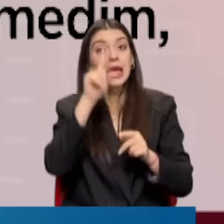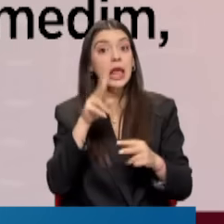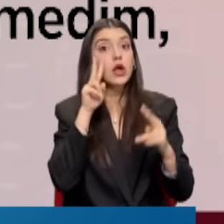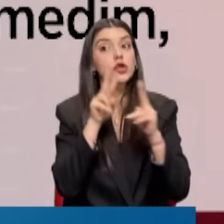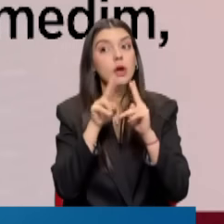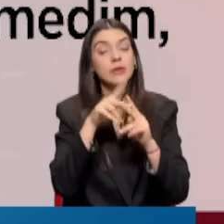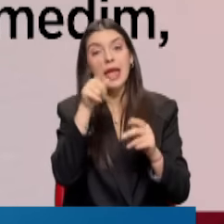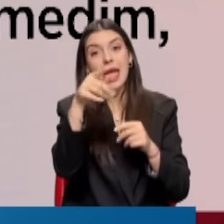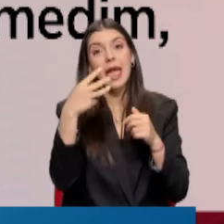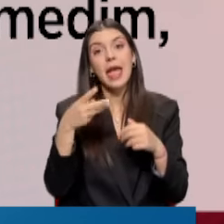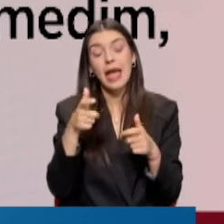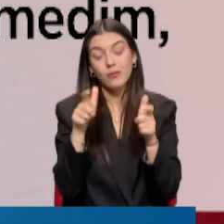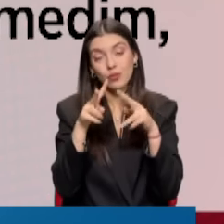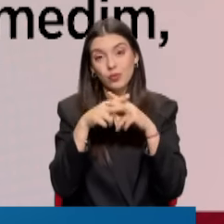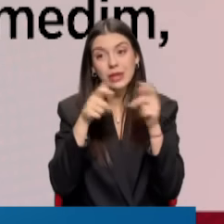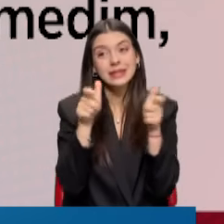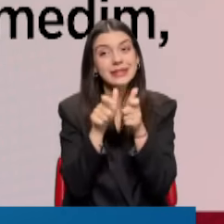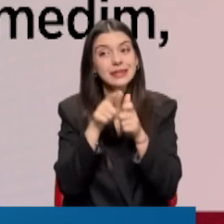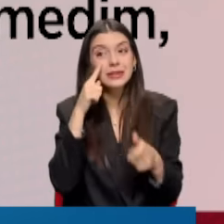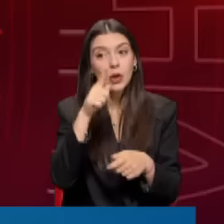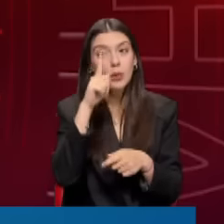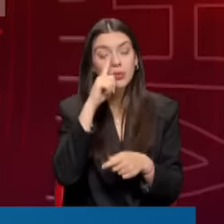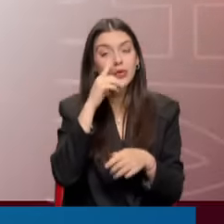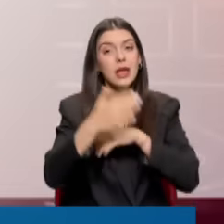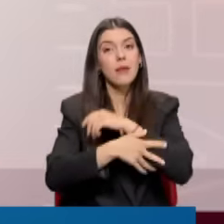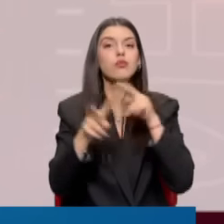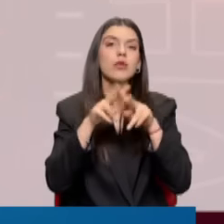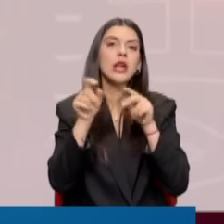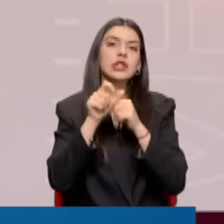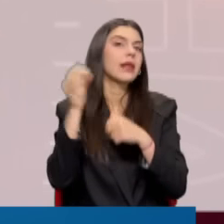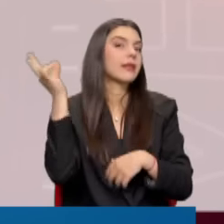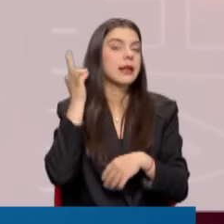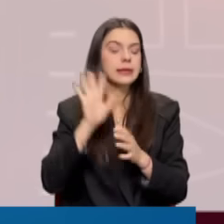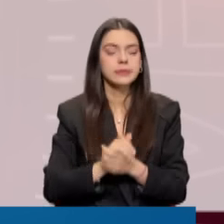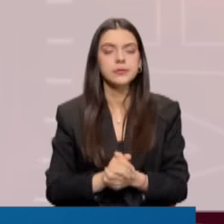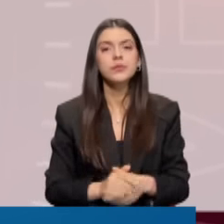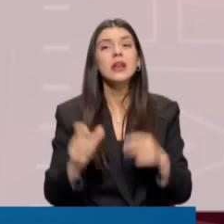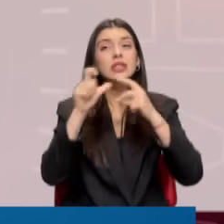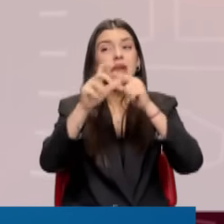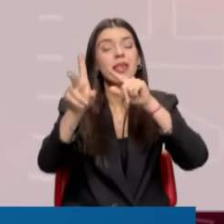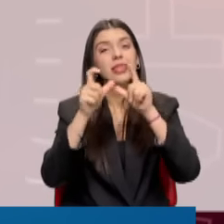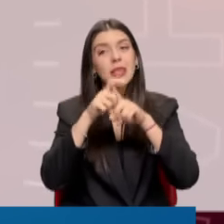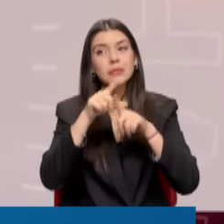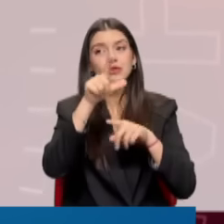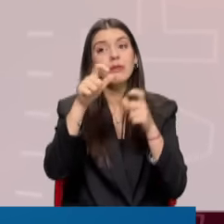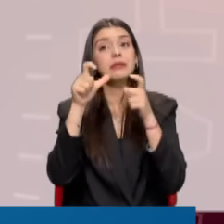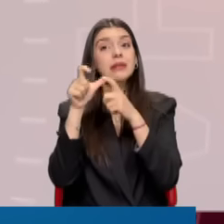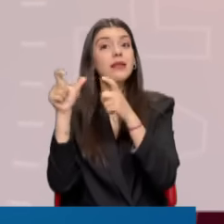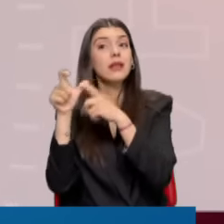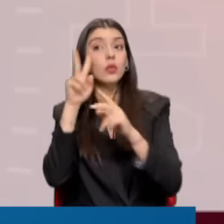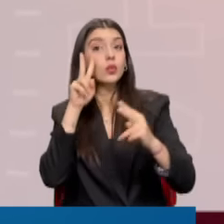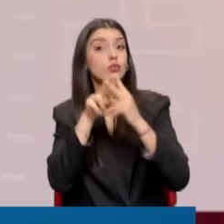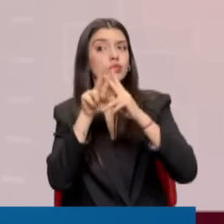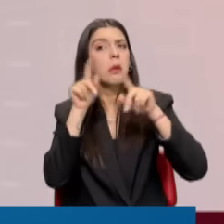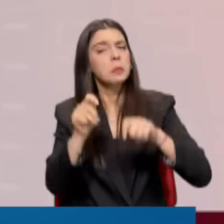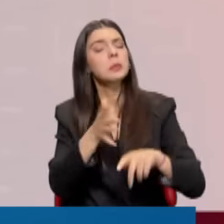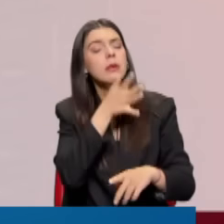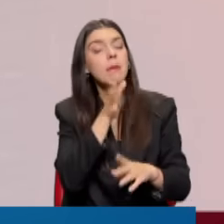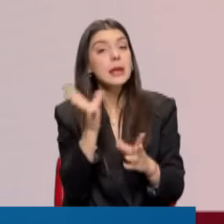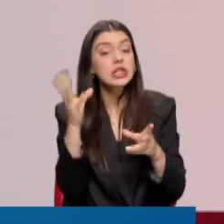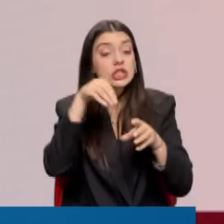emniyet müdür yardımcımız Murat çilek'e gönderd Şevket Demircan'ın Serdar sert çelikle görüşmeler yaptığını biliyorum ancak içeriklerini tam